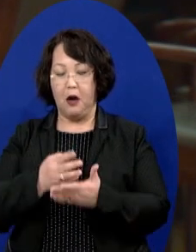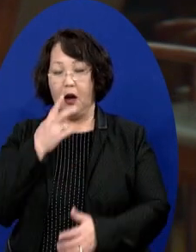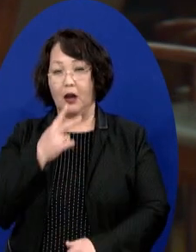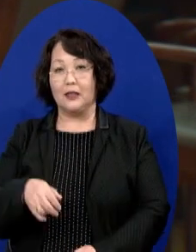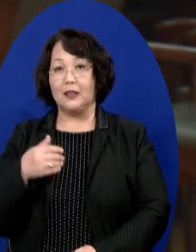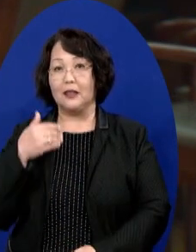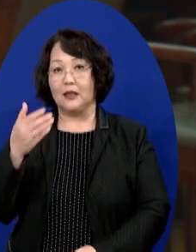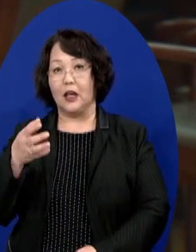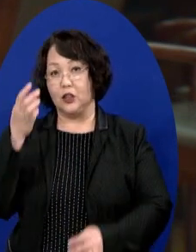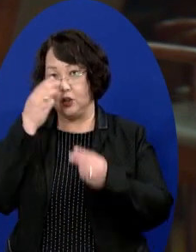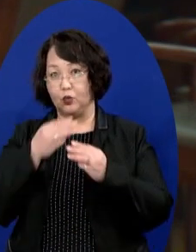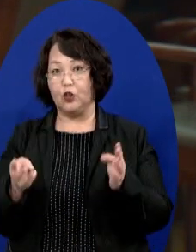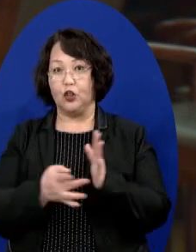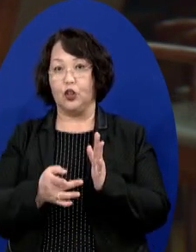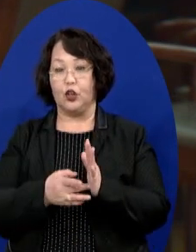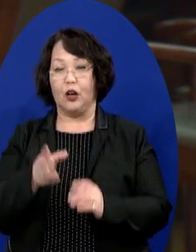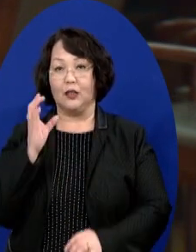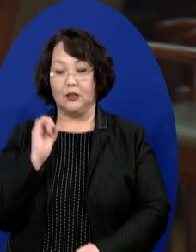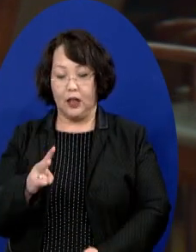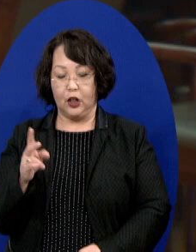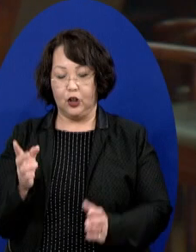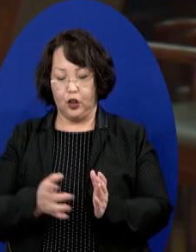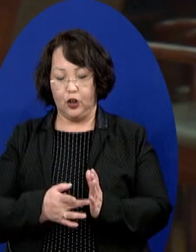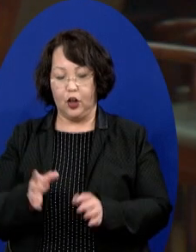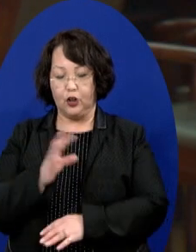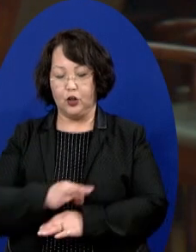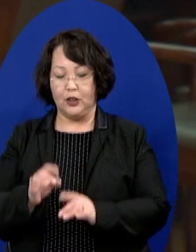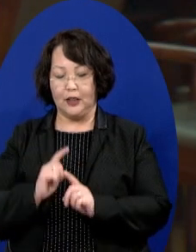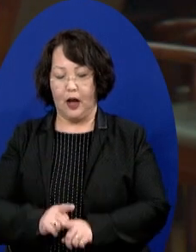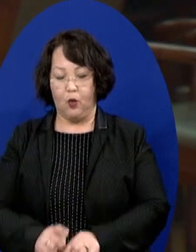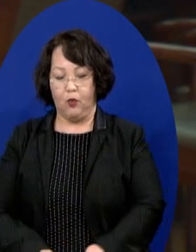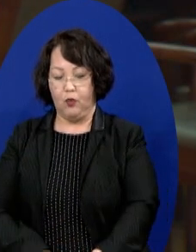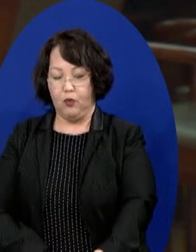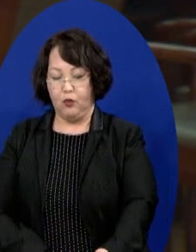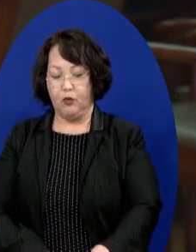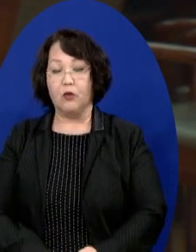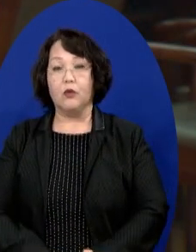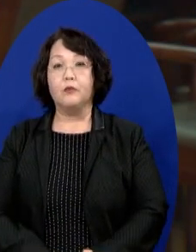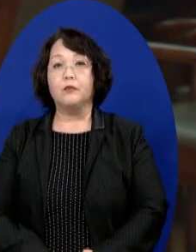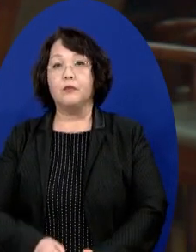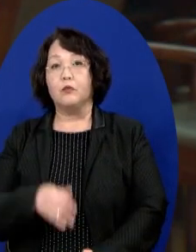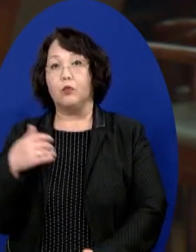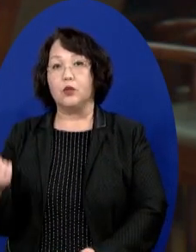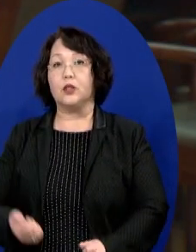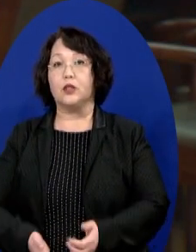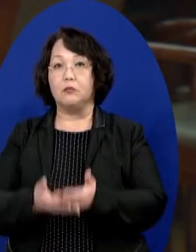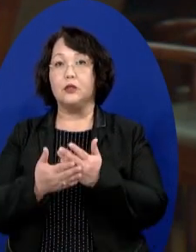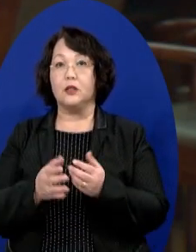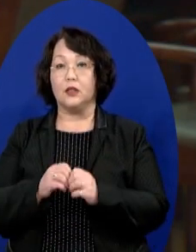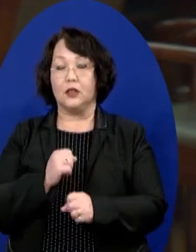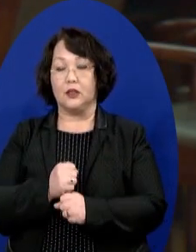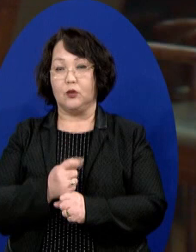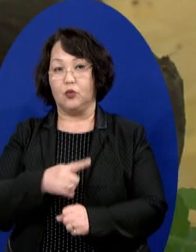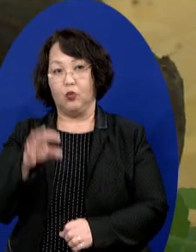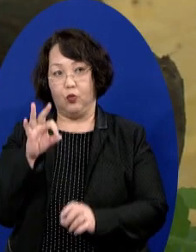бол энэ шинжилгээний технологийн сан технологийн туршилт зөвшөөрлийн төслийн хүрээнд одоо грант болон усад төрлийн дэмжлэгүүдийг одоо 100%